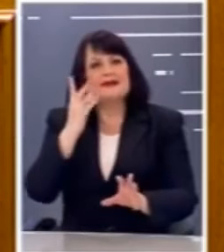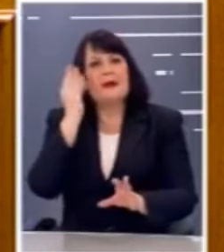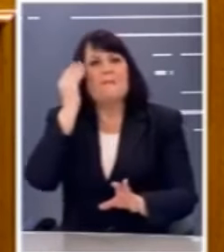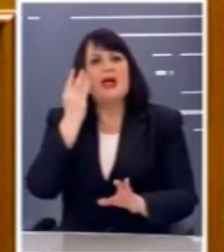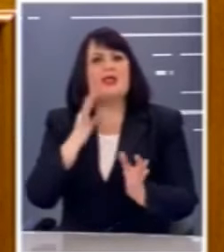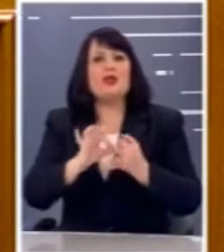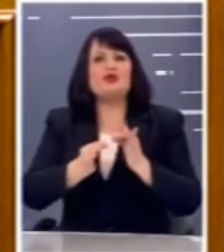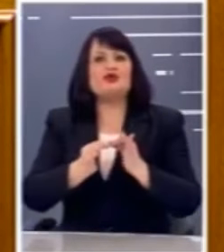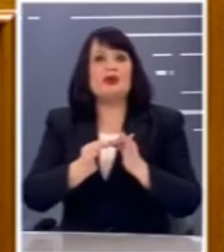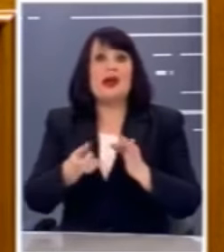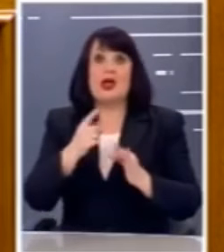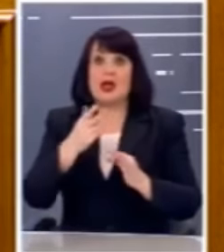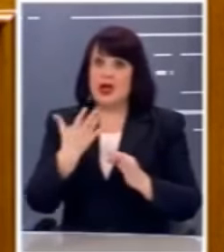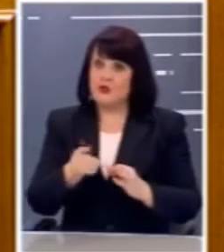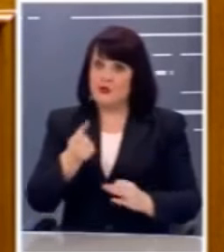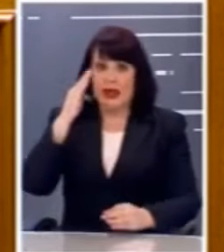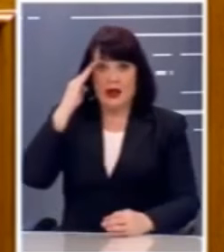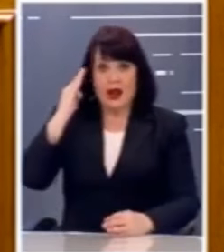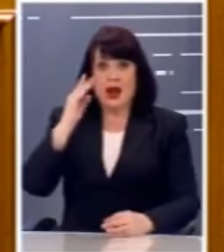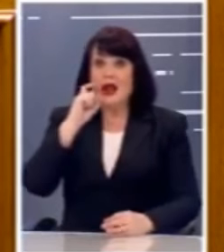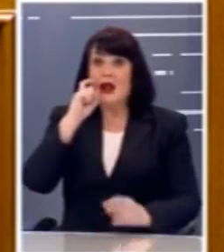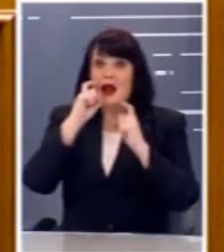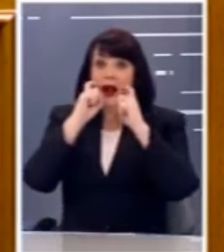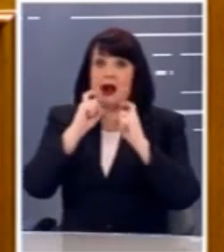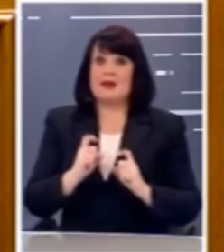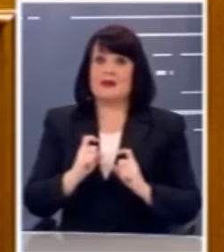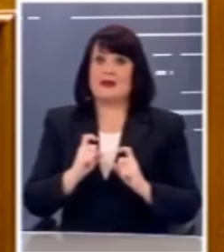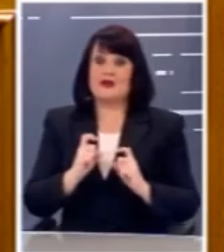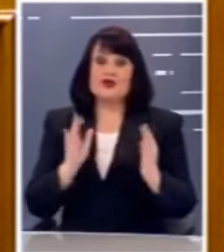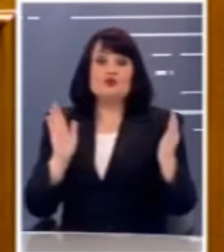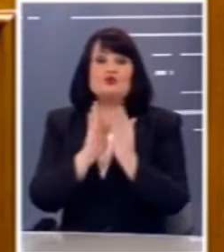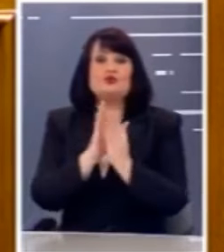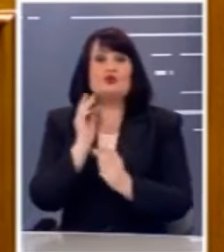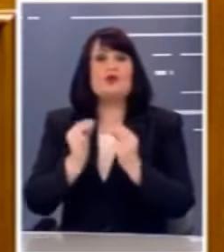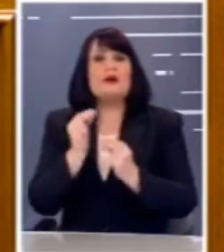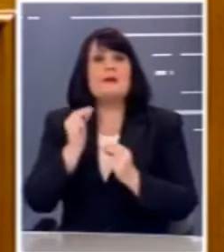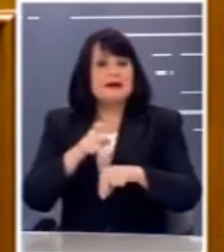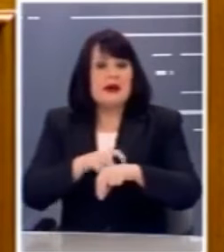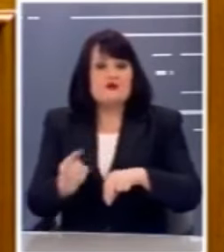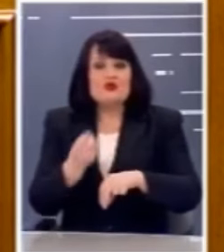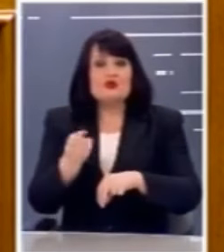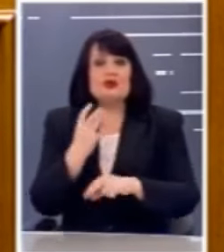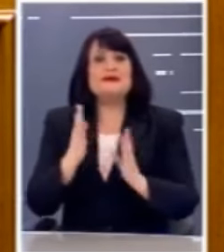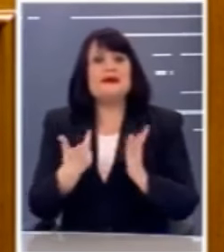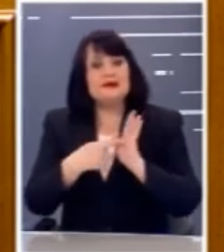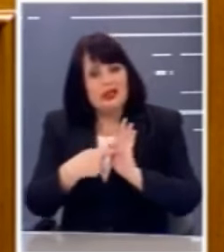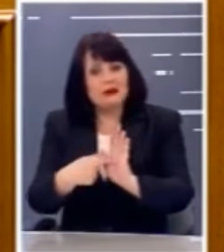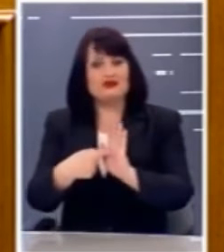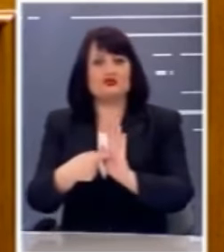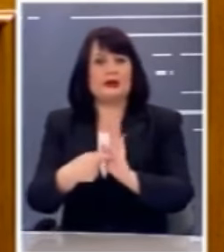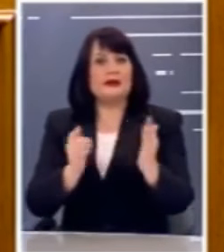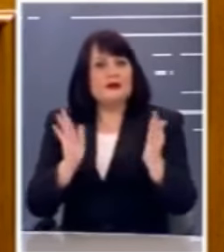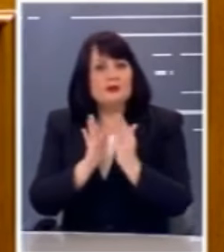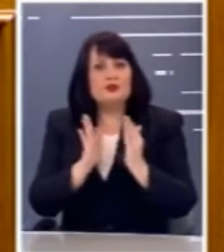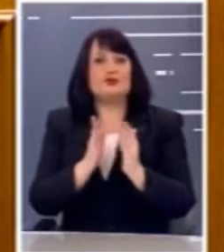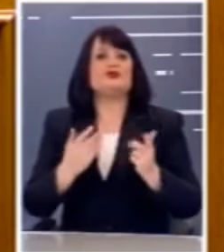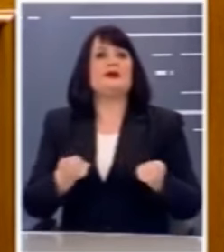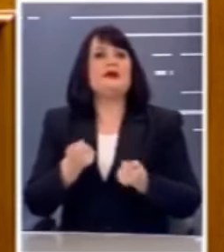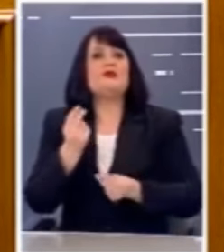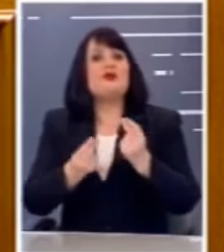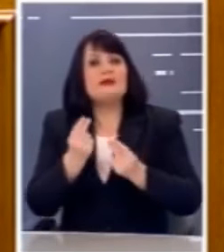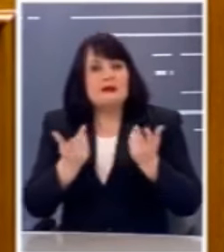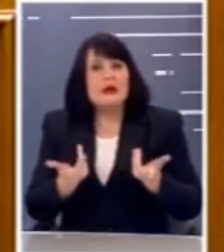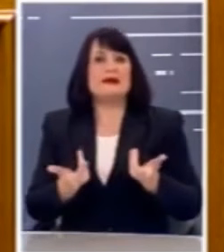ανταποκριθούμε και σε ένα άλλο καθήκον, να αντιμετωπίσουμε λαοί τα σύγχρονα προβλήματα, να τα αναδείξουμε και να